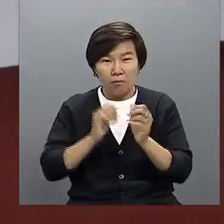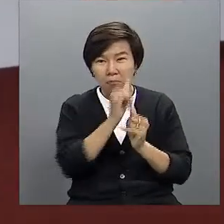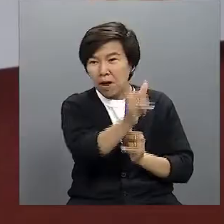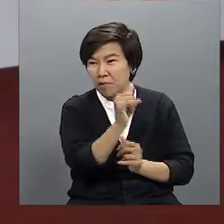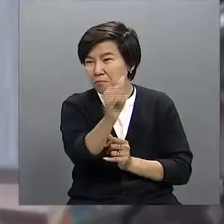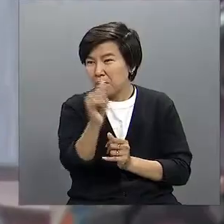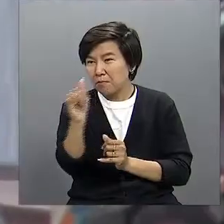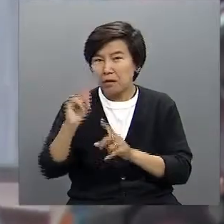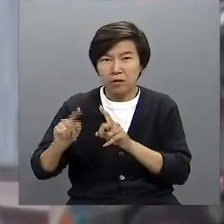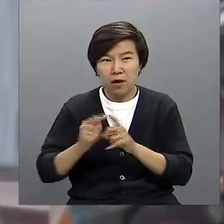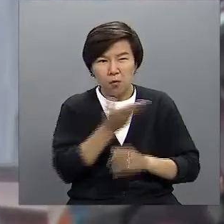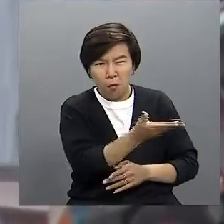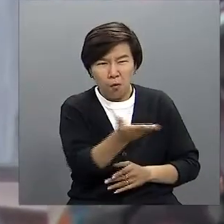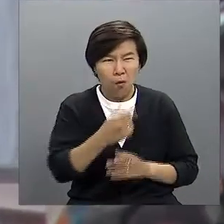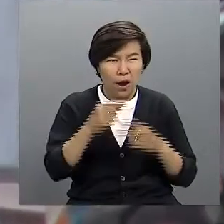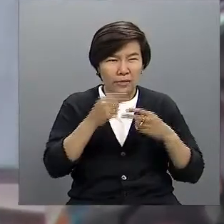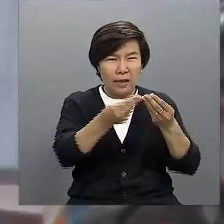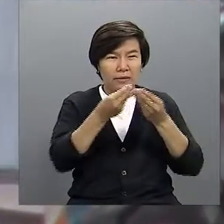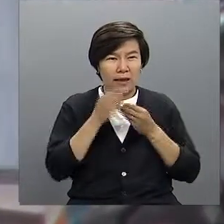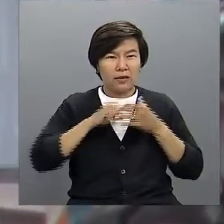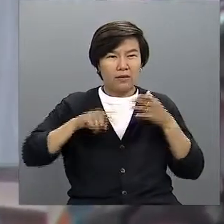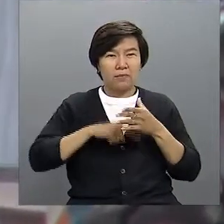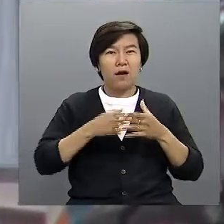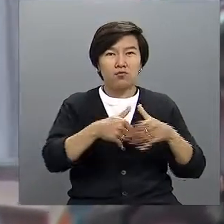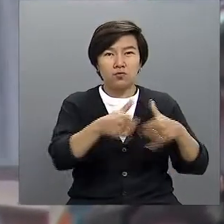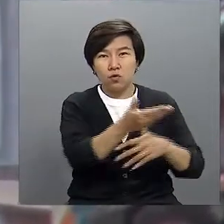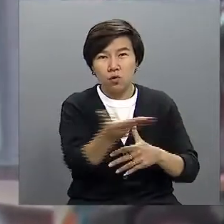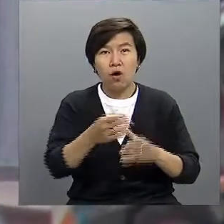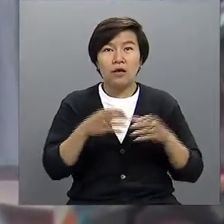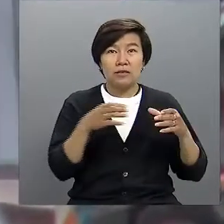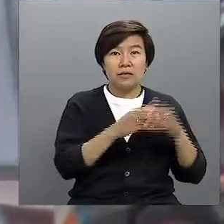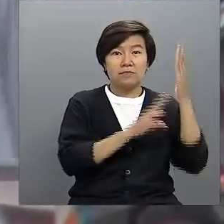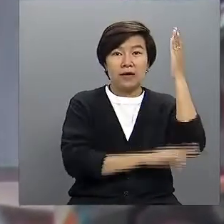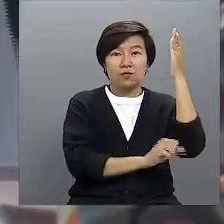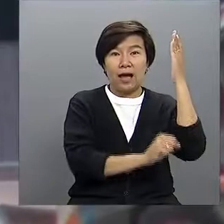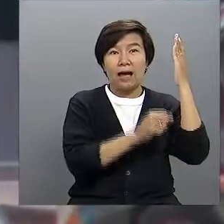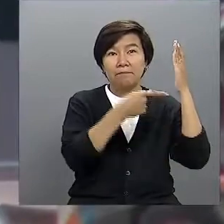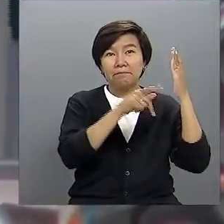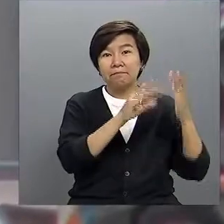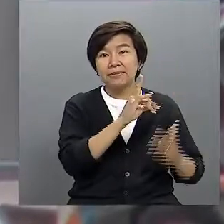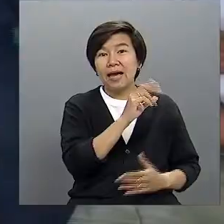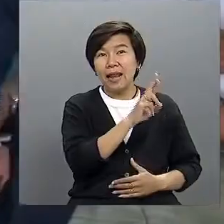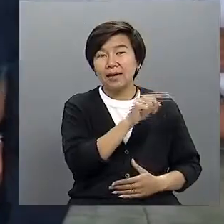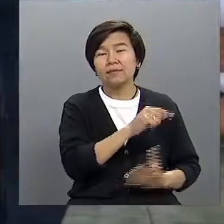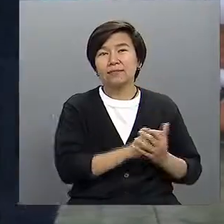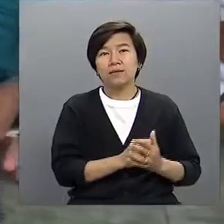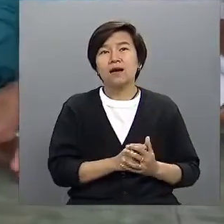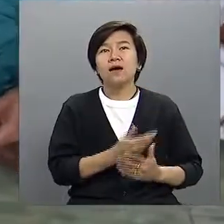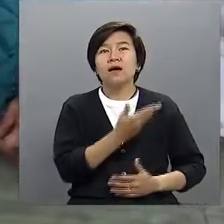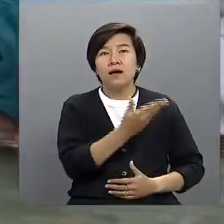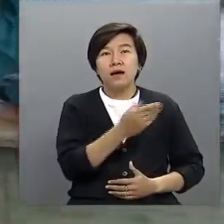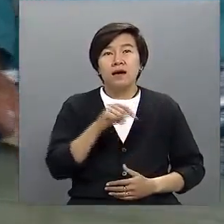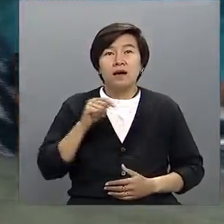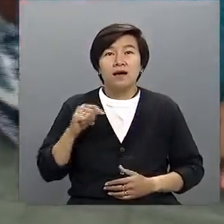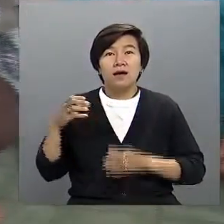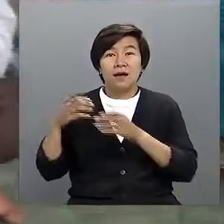นเฉพาะ2ทีมใหญ่นี่ก็คือทีมสงขลาประชารัฐนำโดยพันเอกสุชาติจันทระโชติกุลและทีมประชาธิปัตย์อย่